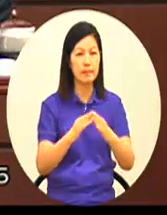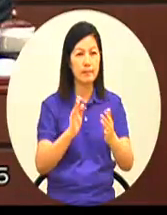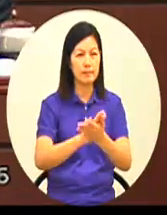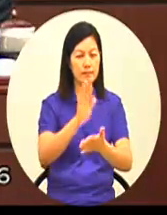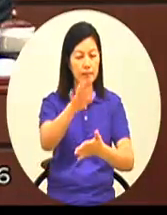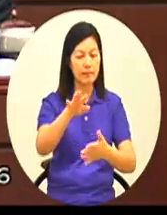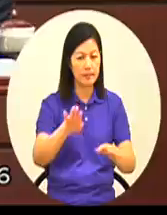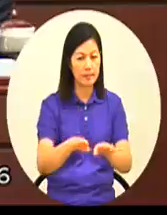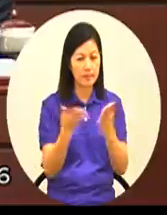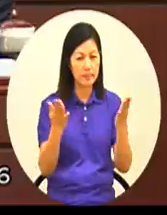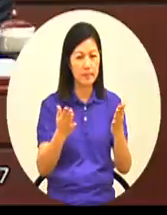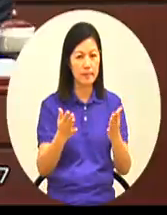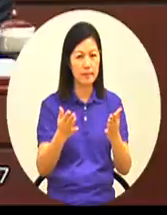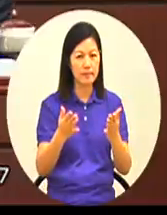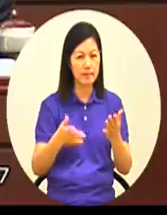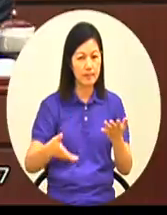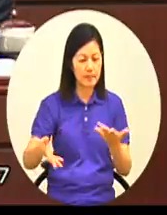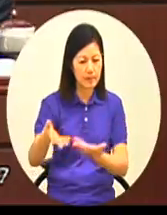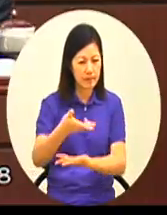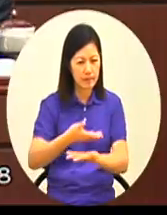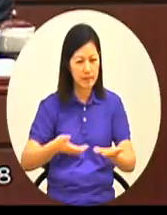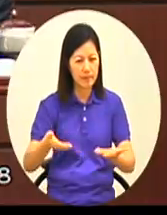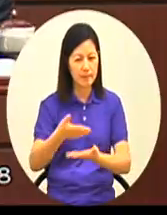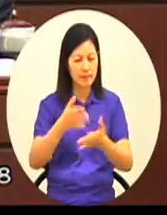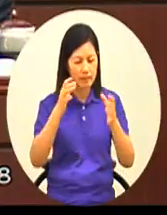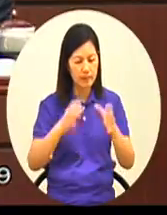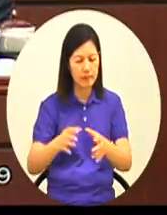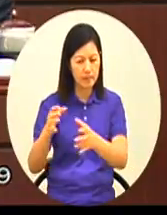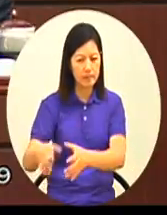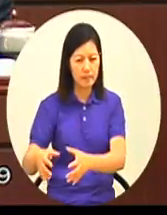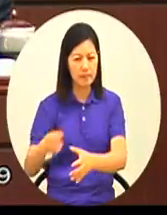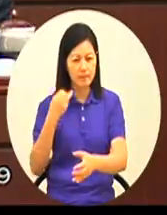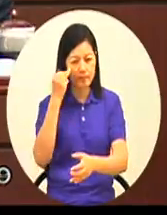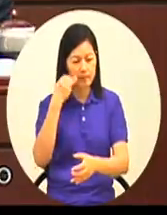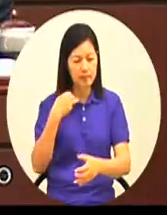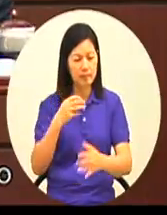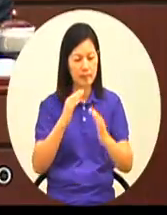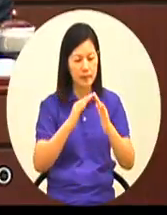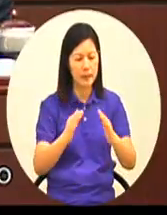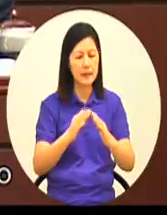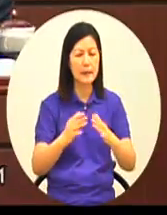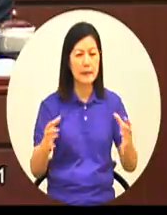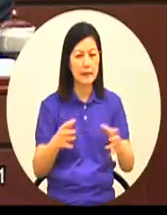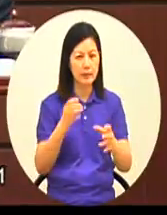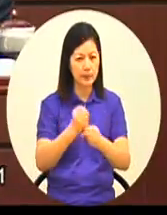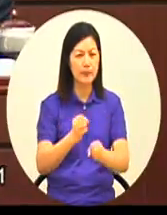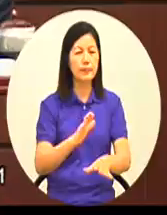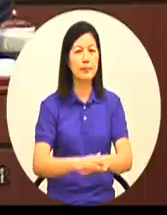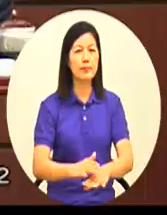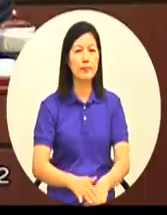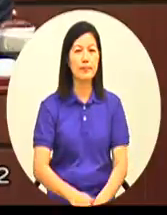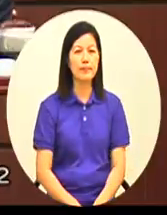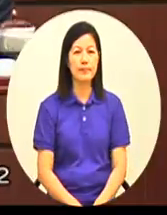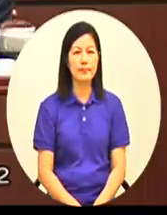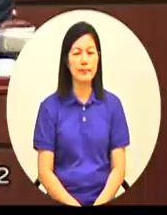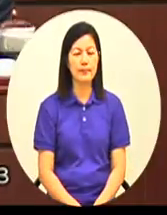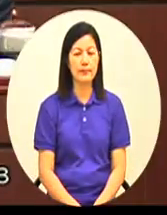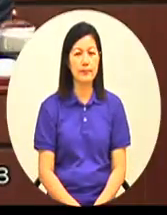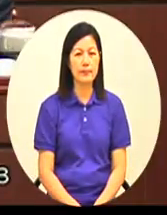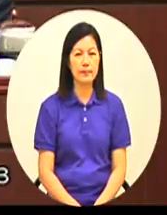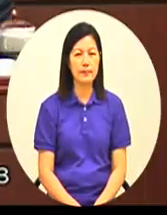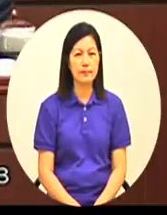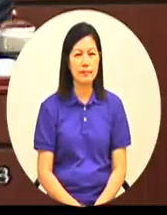始去借接更多的这个未来的跟姐妹市这方面的合作。 所以没有任何的具